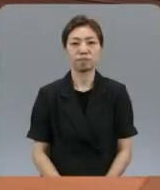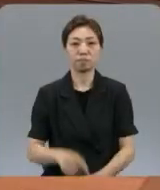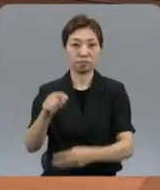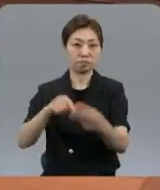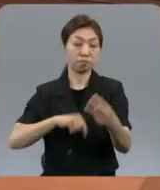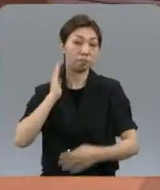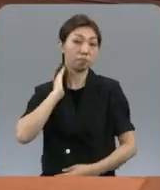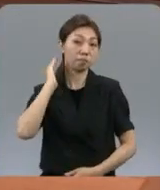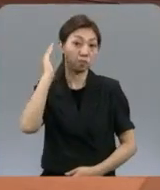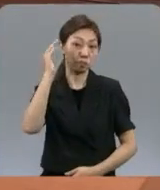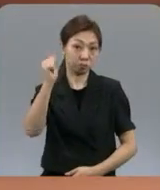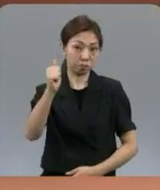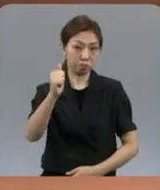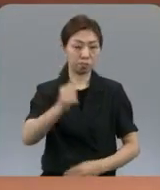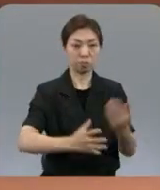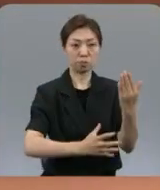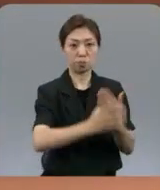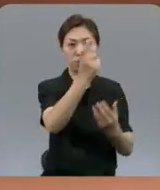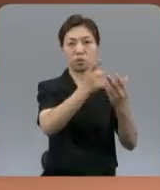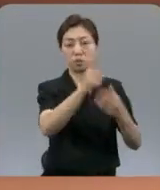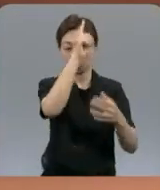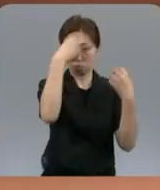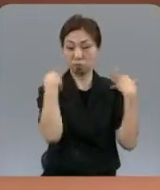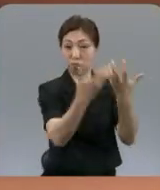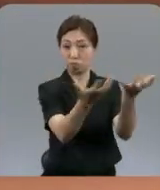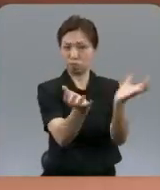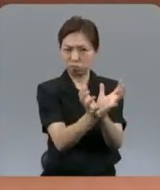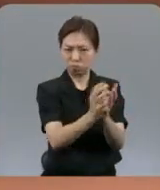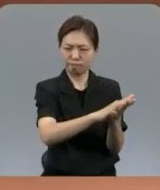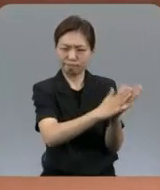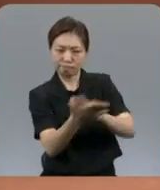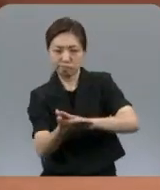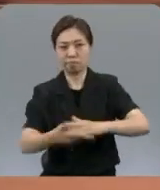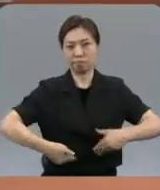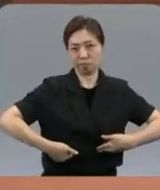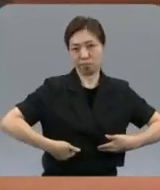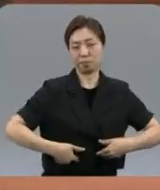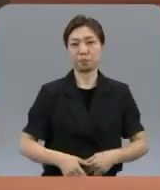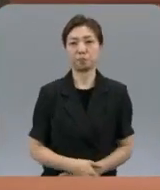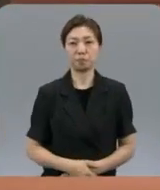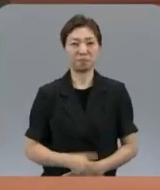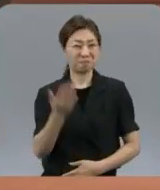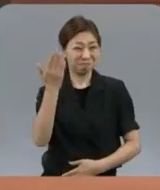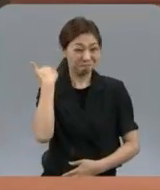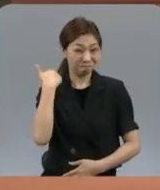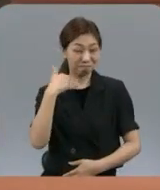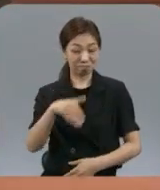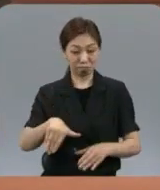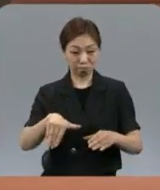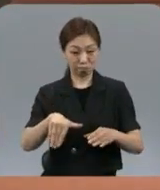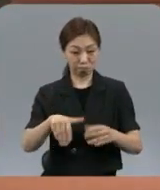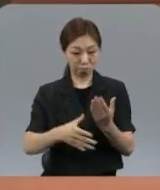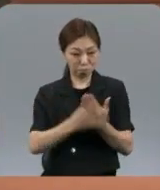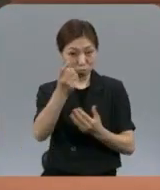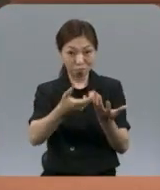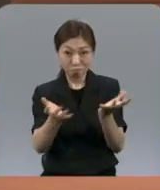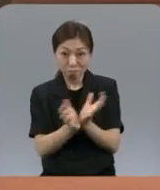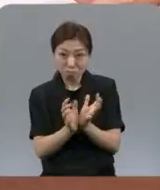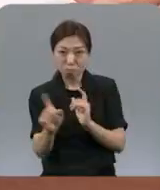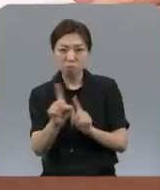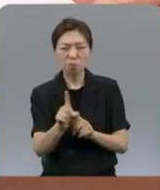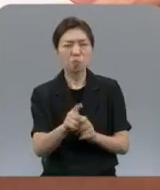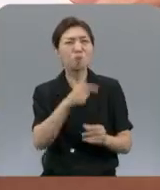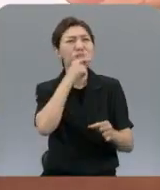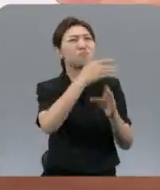форматы функции министерства по делам Воссоединения должны быть изменены заявил 2 июля на совещании